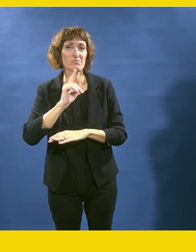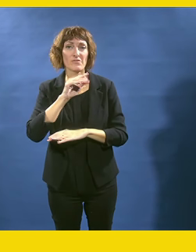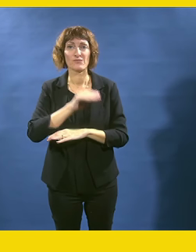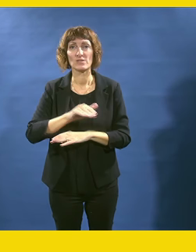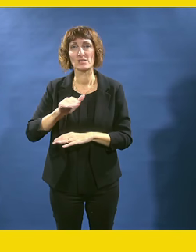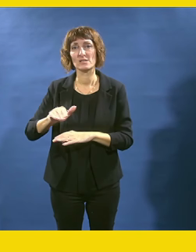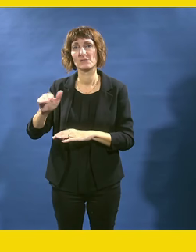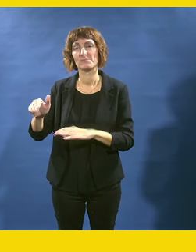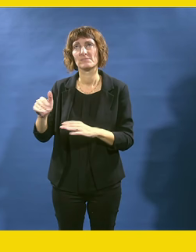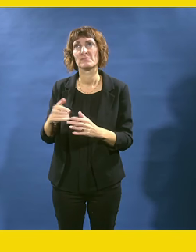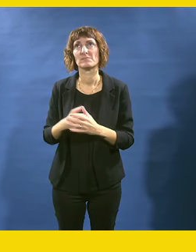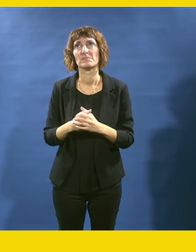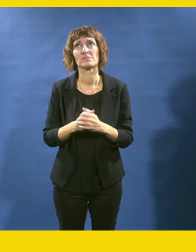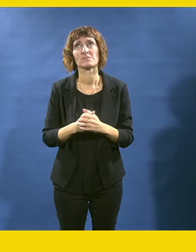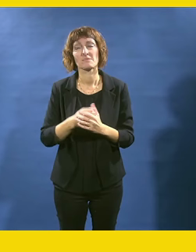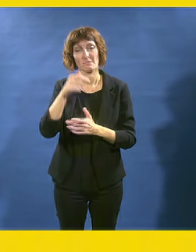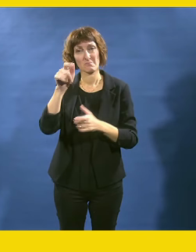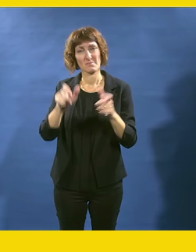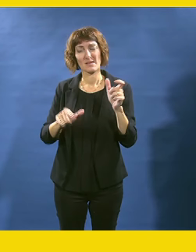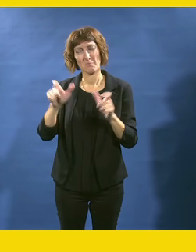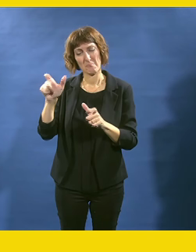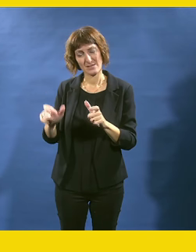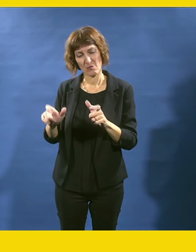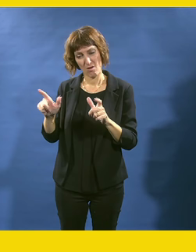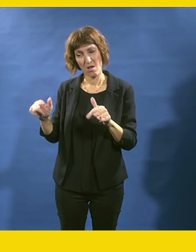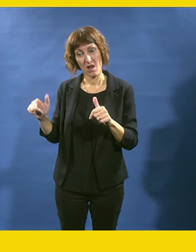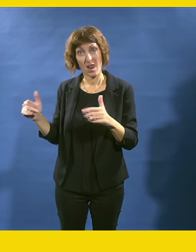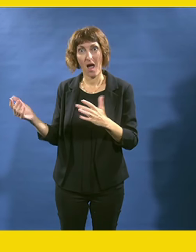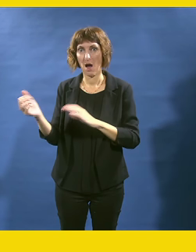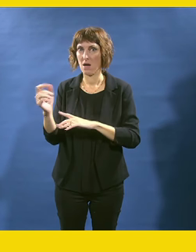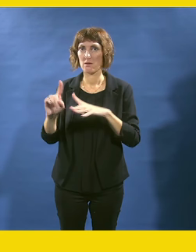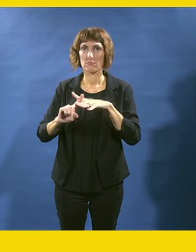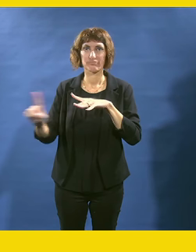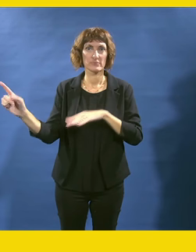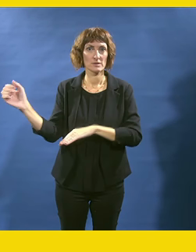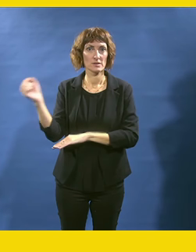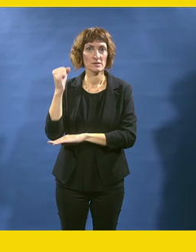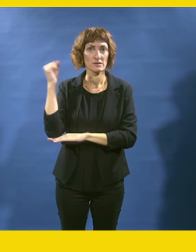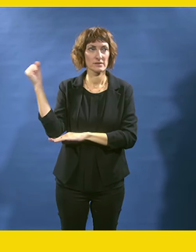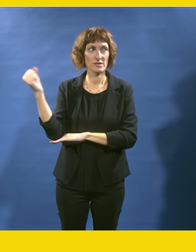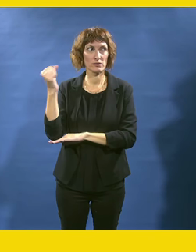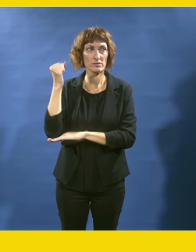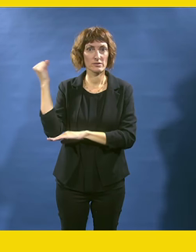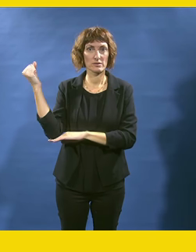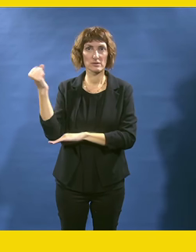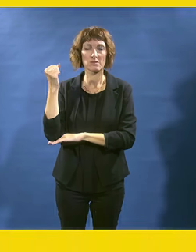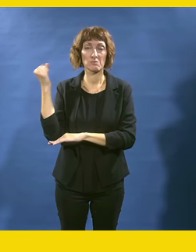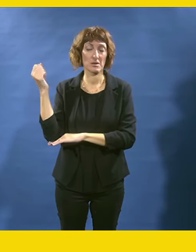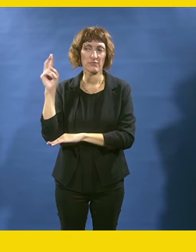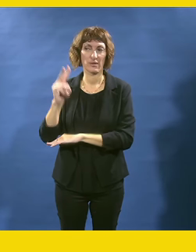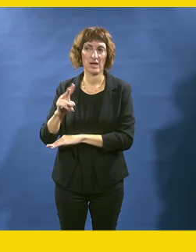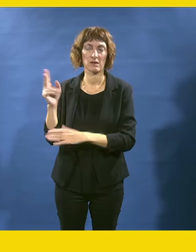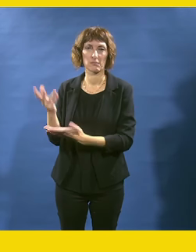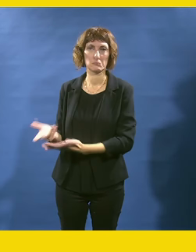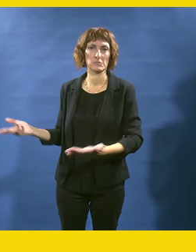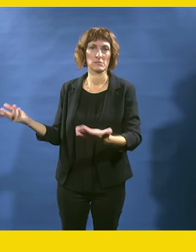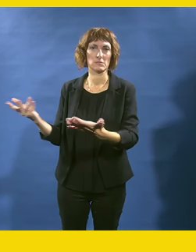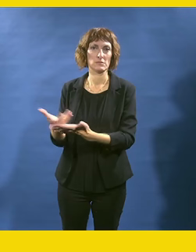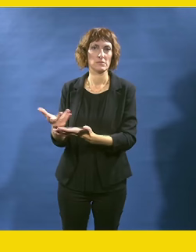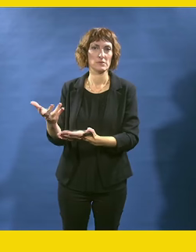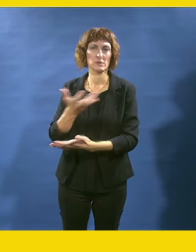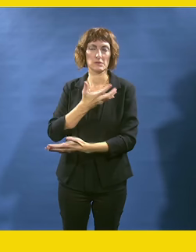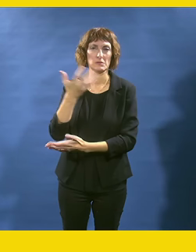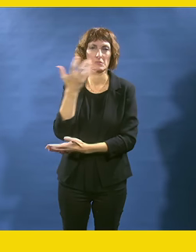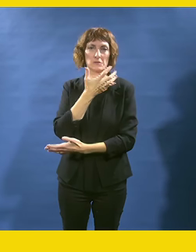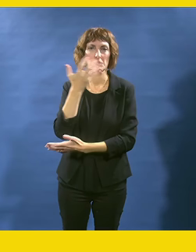isolierte Schrei. Es ist unerträglich, unfassbar traurig. Diese Rede halte